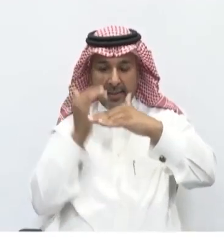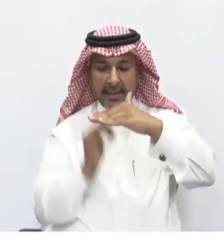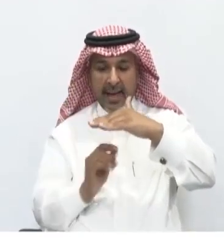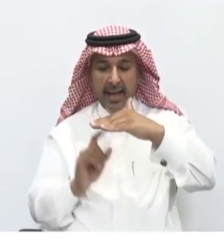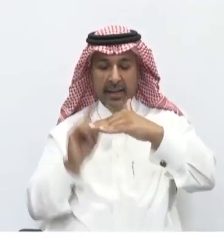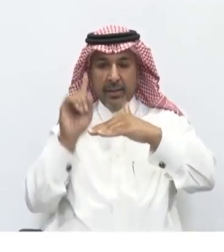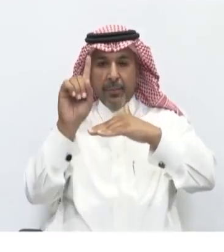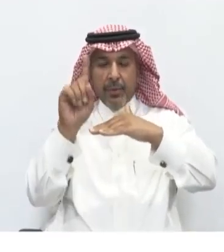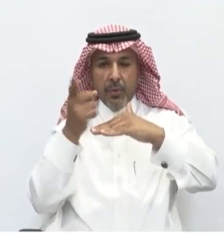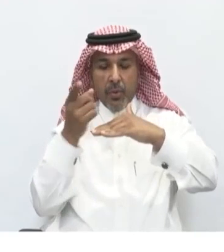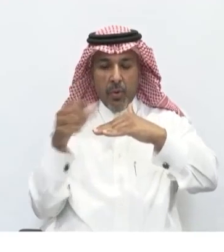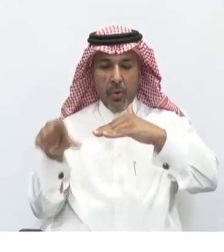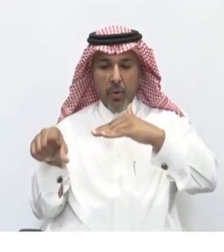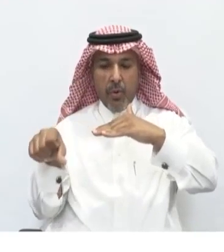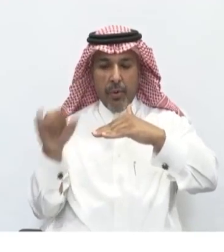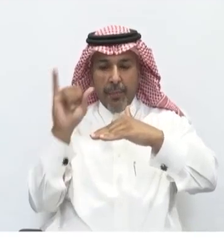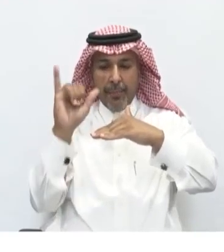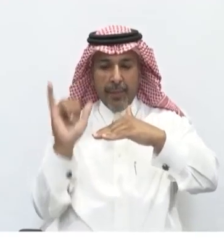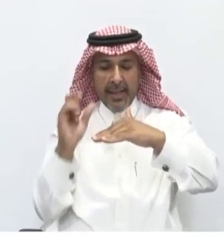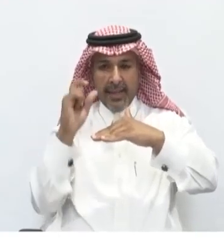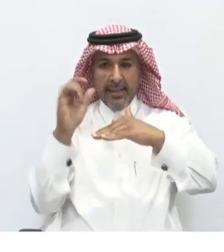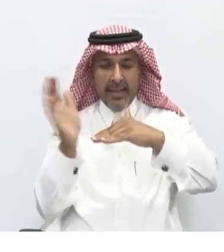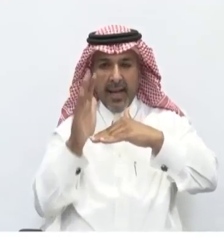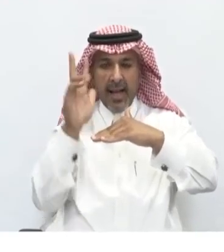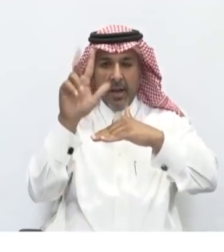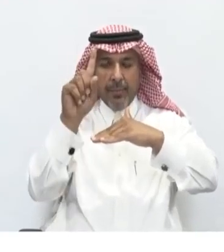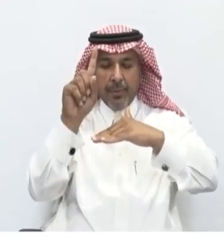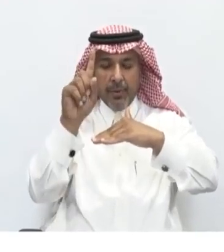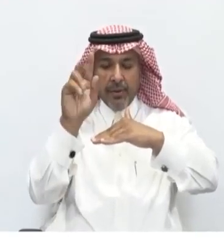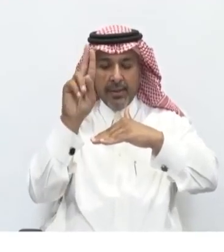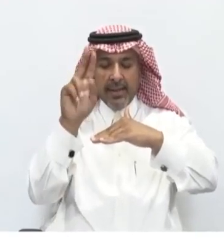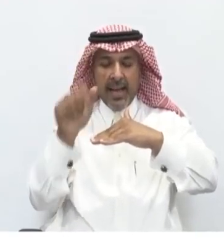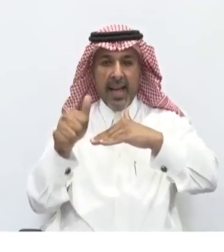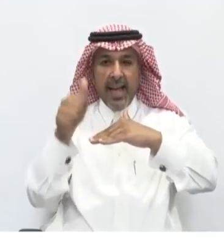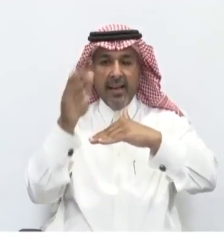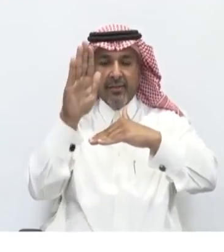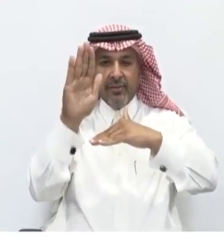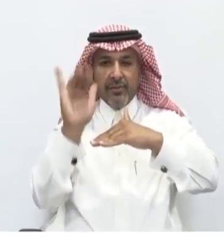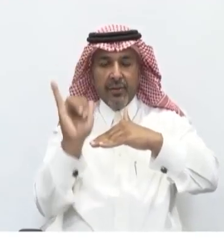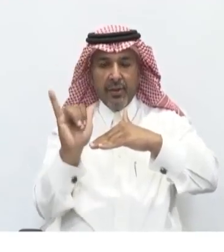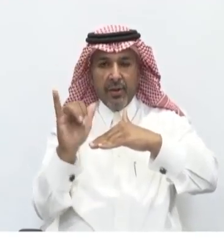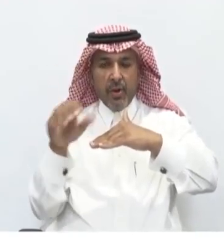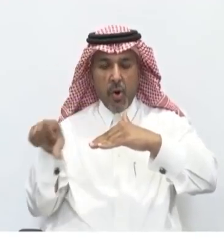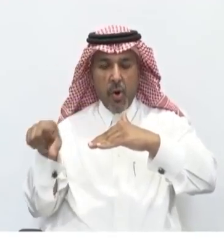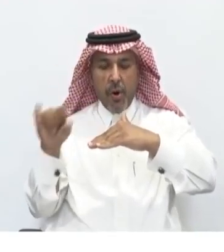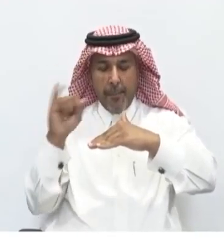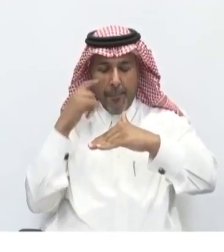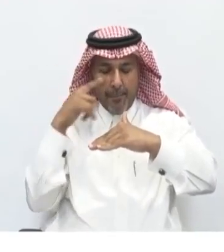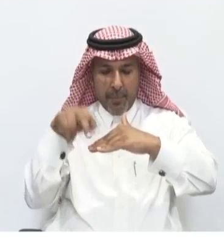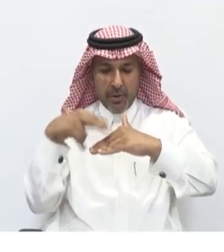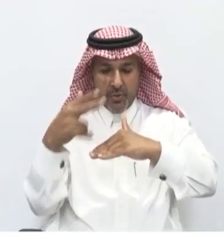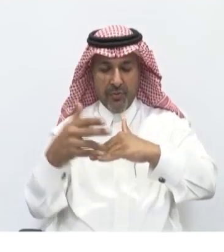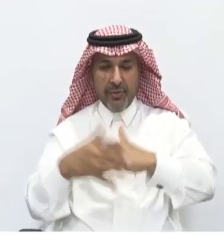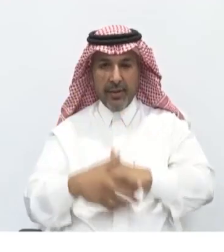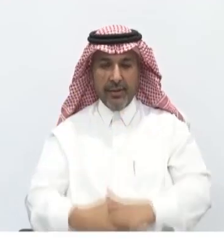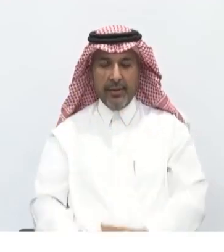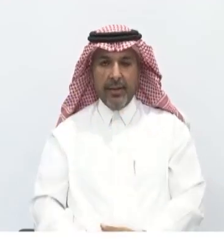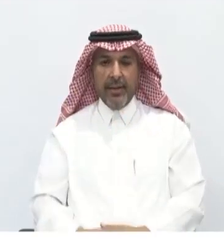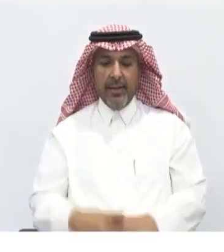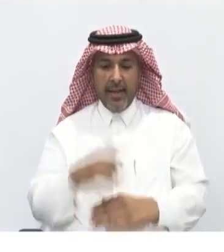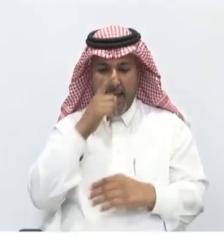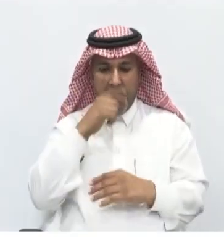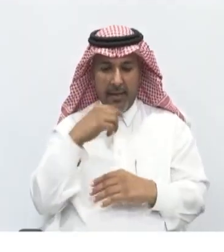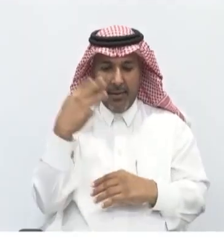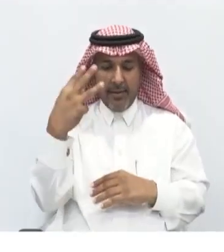البوتاسيوم وطبعا ستتغير المولات حسب الموجود عندي في المعادله اذا انا قلت لدي ثلاث